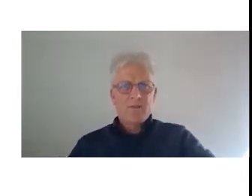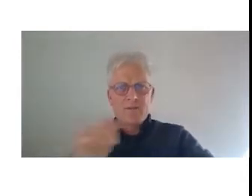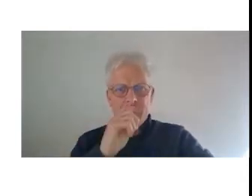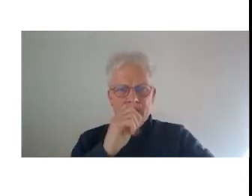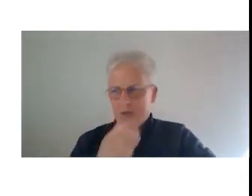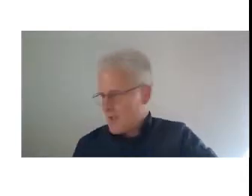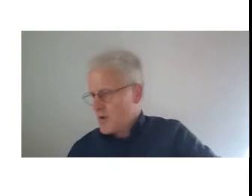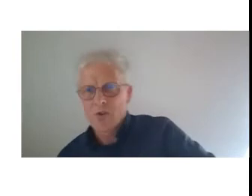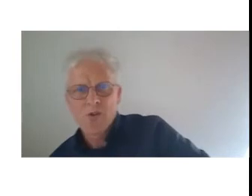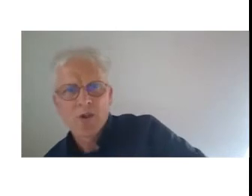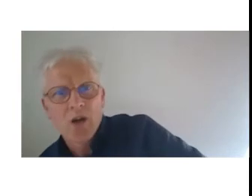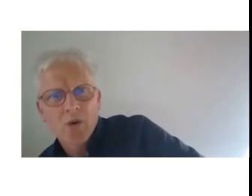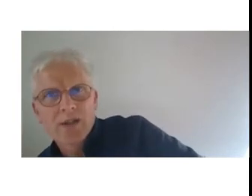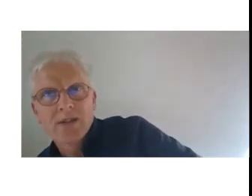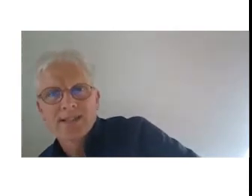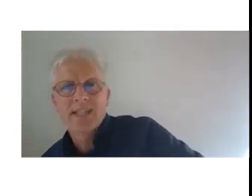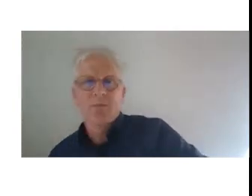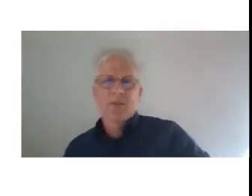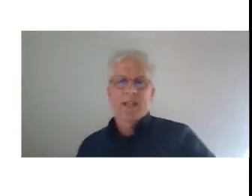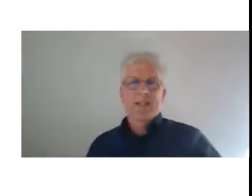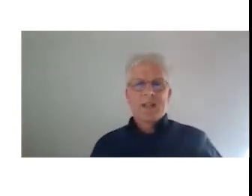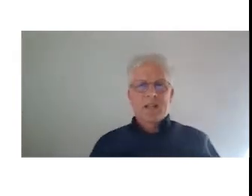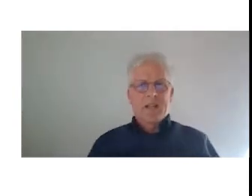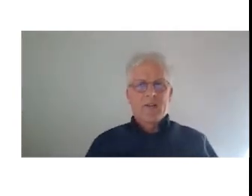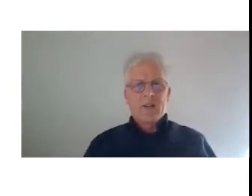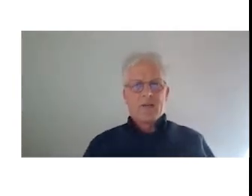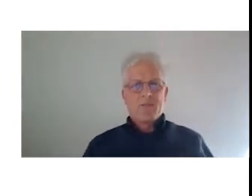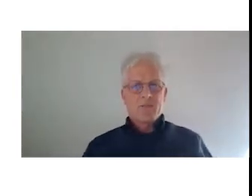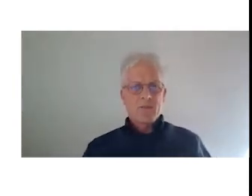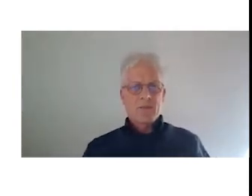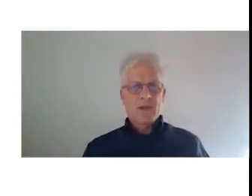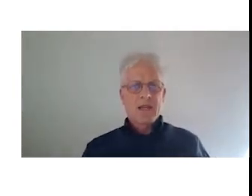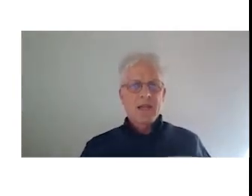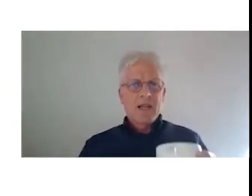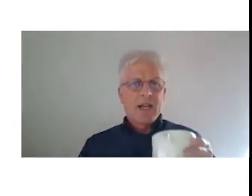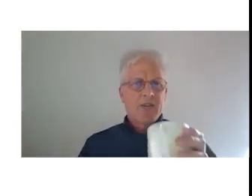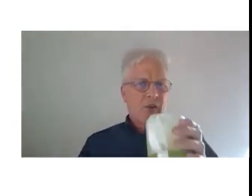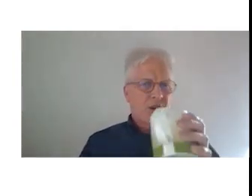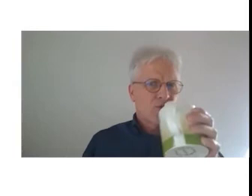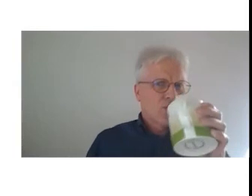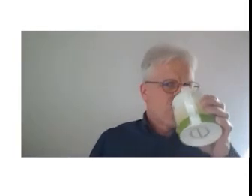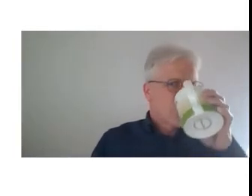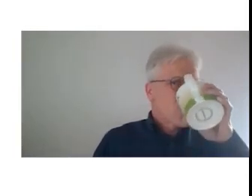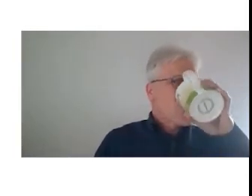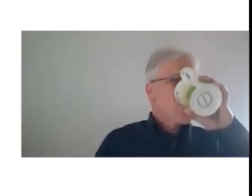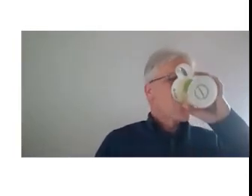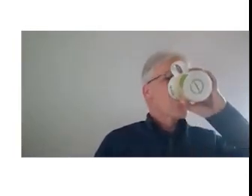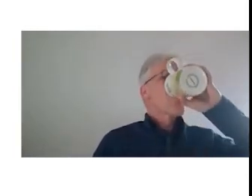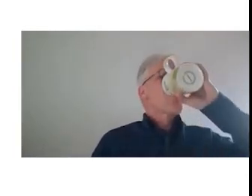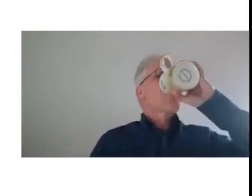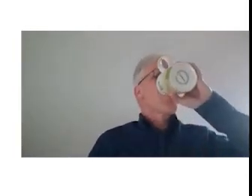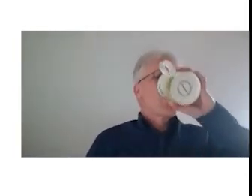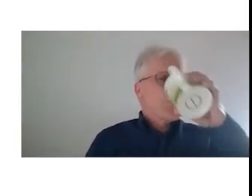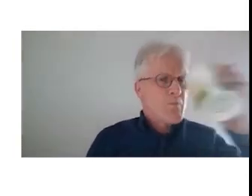und, Entschuldigung, und 60% der Lehrer an Förderschulen, Entschuldigung.